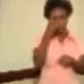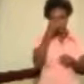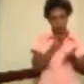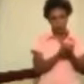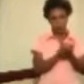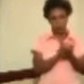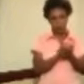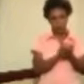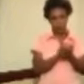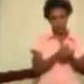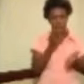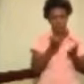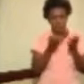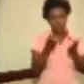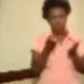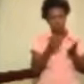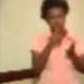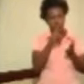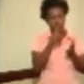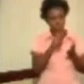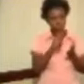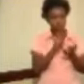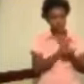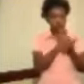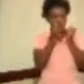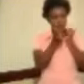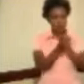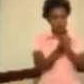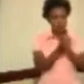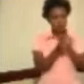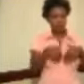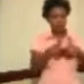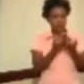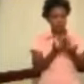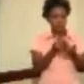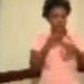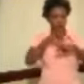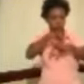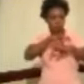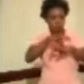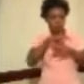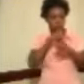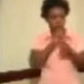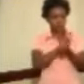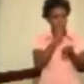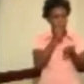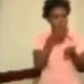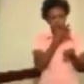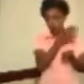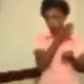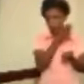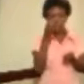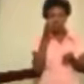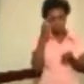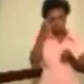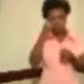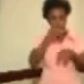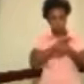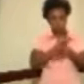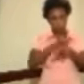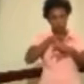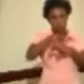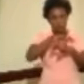gagner l'amélioration des techniques de production. Ou gagner le crédit agricole pour bail